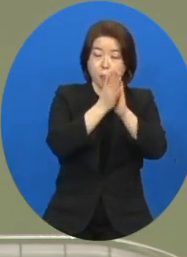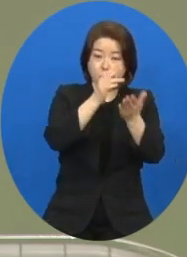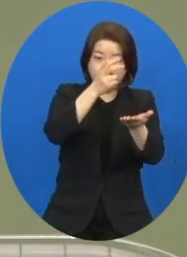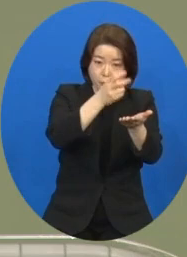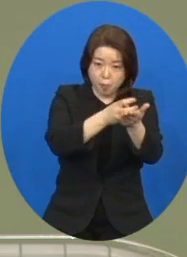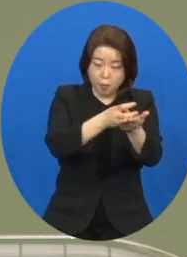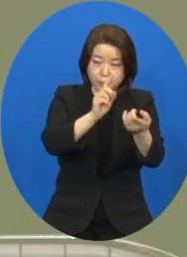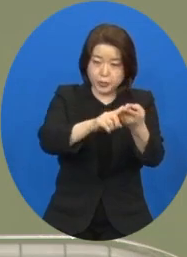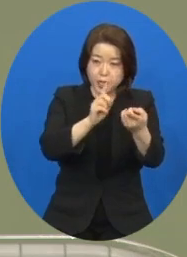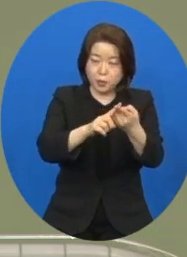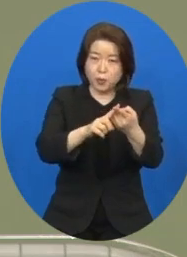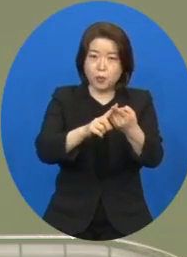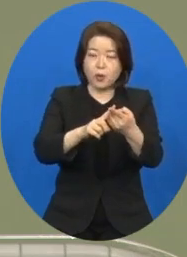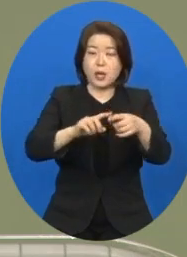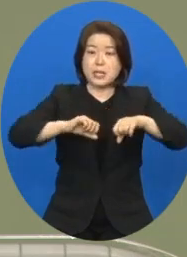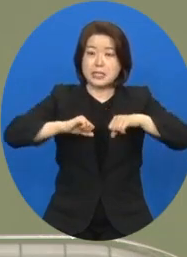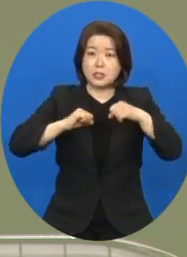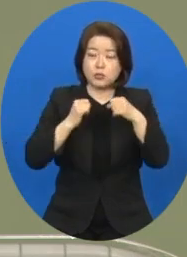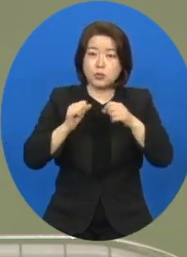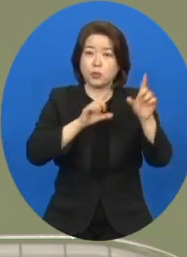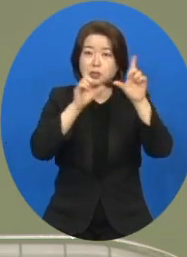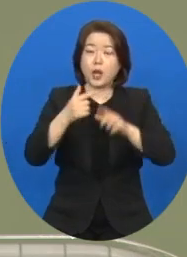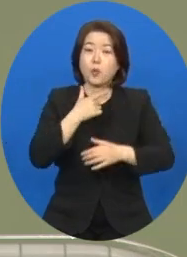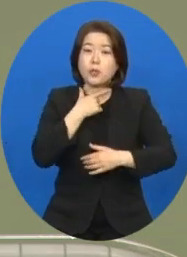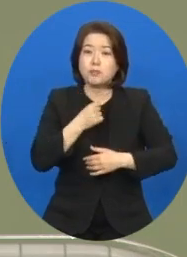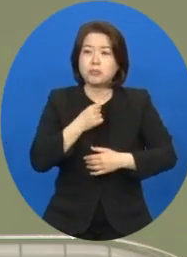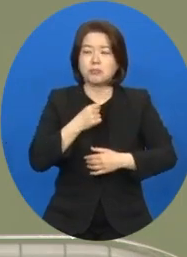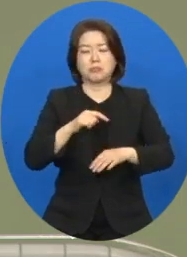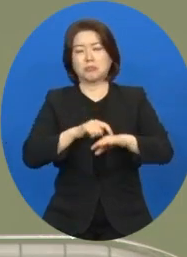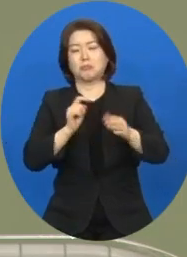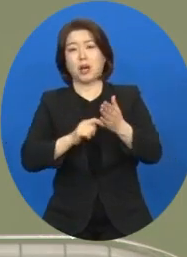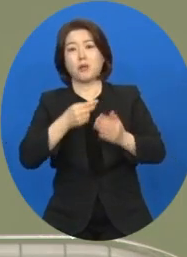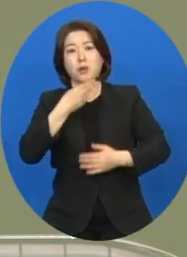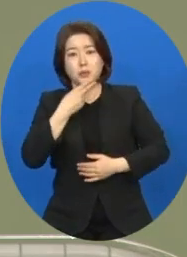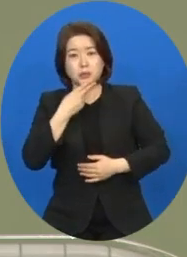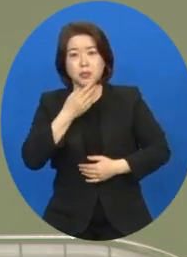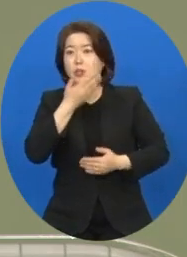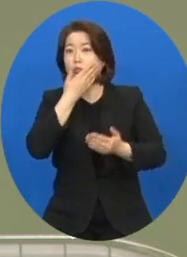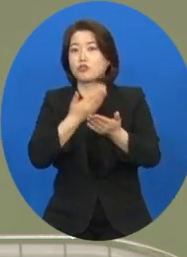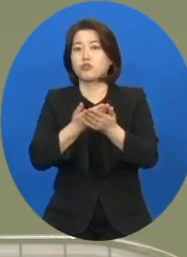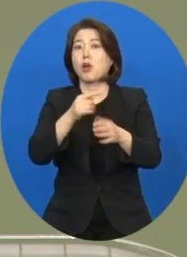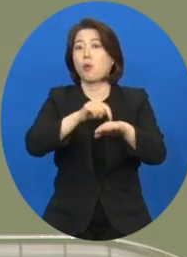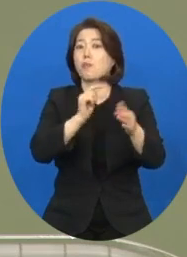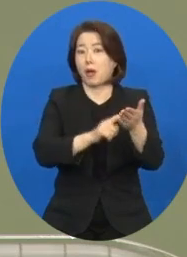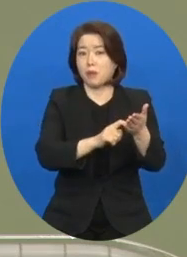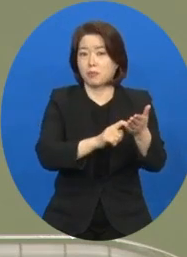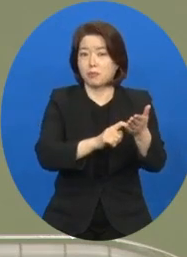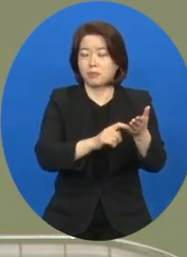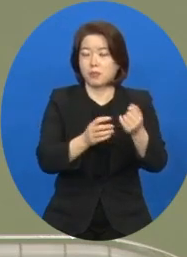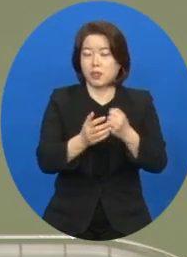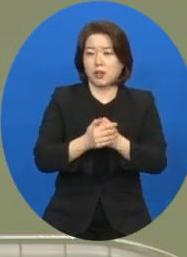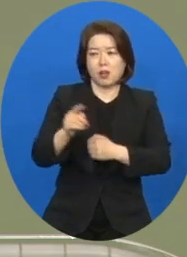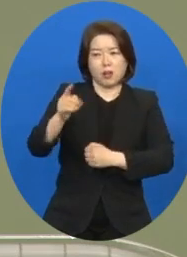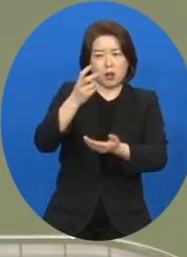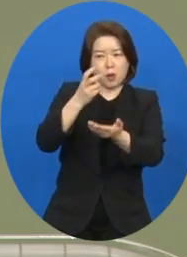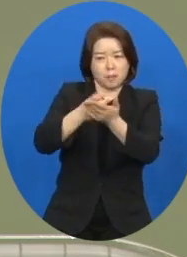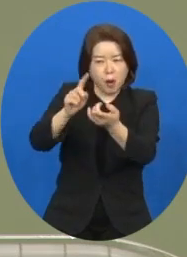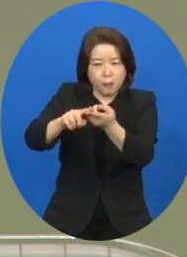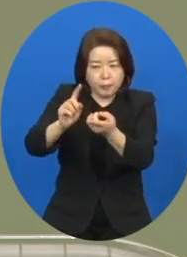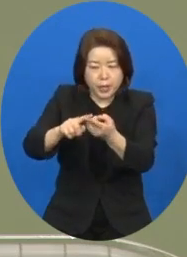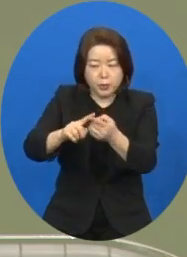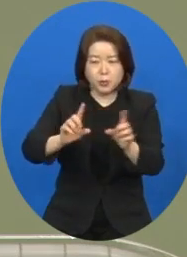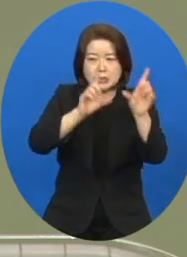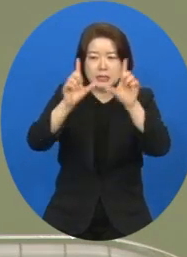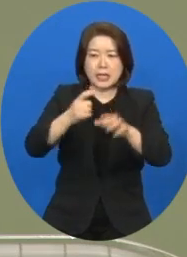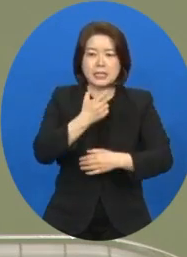없었어요. 중요한 게 마음입니다. 그들이 율법대로 살려는 마음이 없었던 가장 결정적인